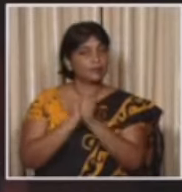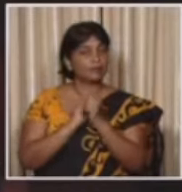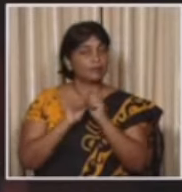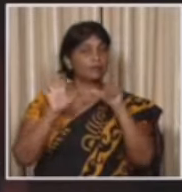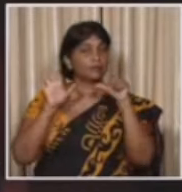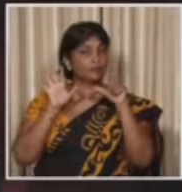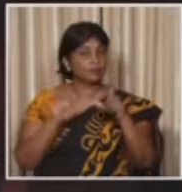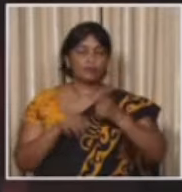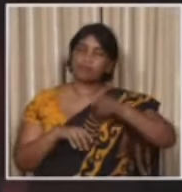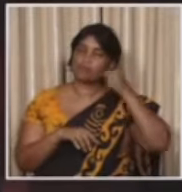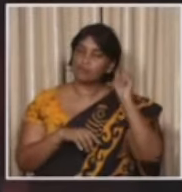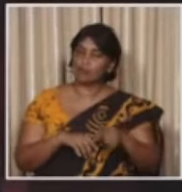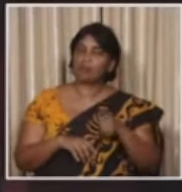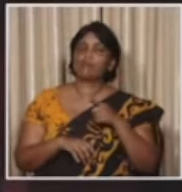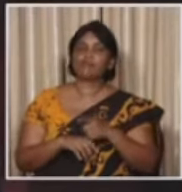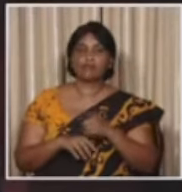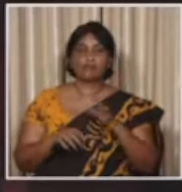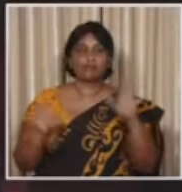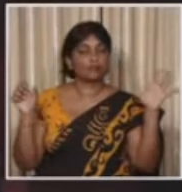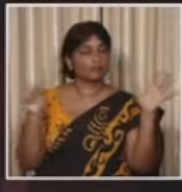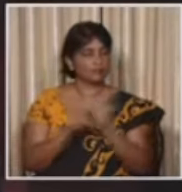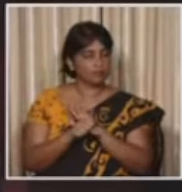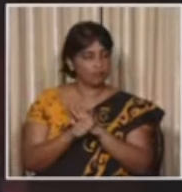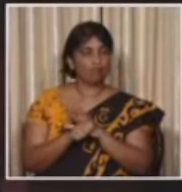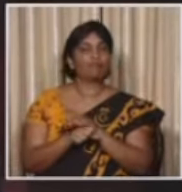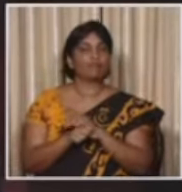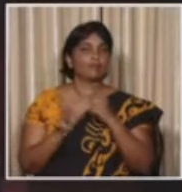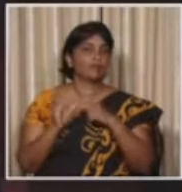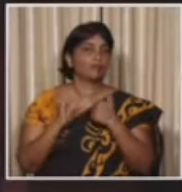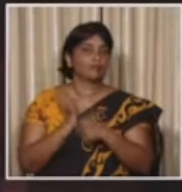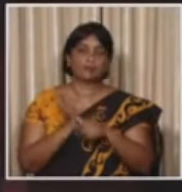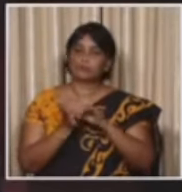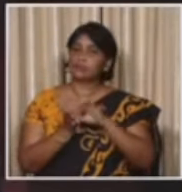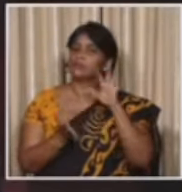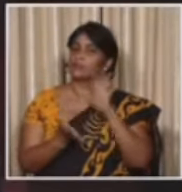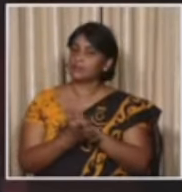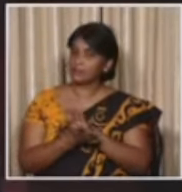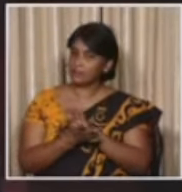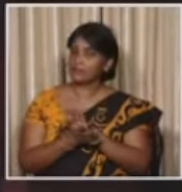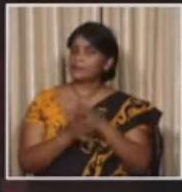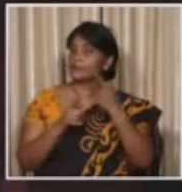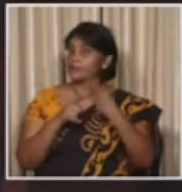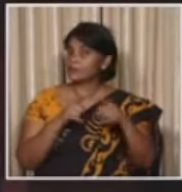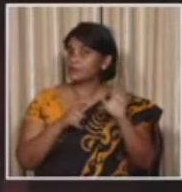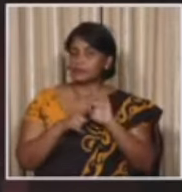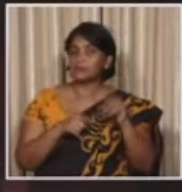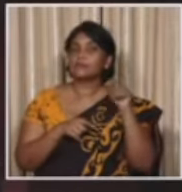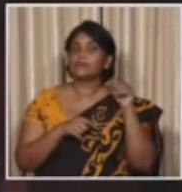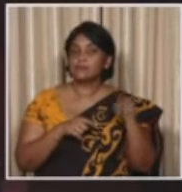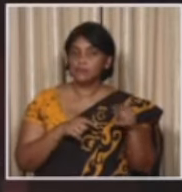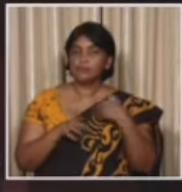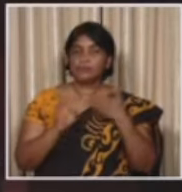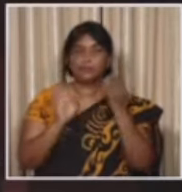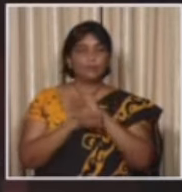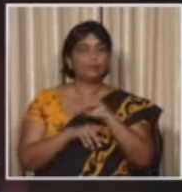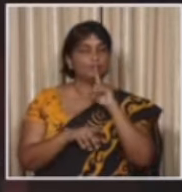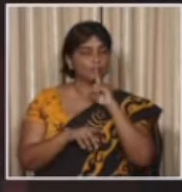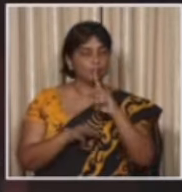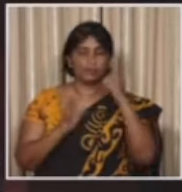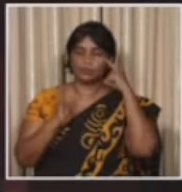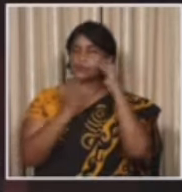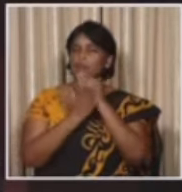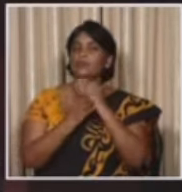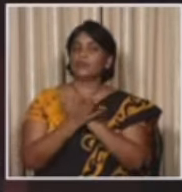7ක් එකඟ වෙලා මේක අංග සම්පූර්ණ පනතක් බවට පත් කරනවා පමණක් නෙවෙයි, මම මුලින් කියපු